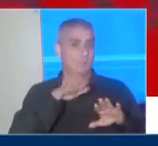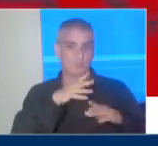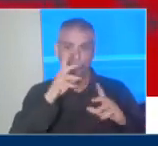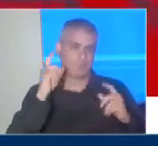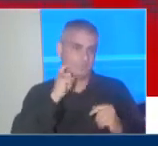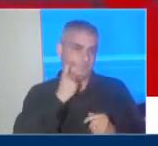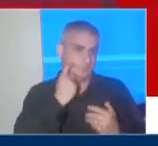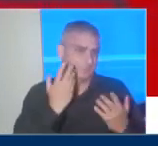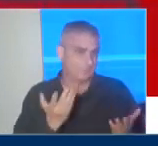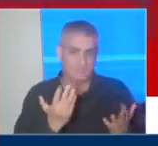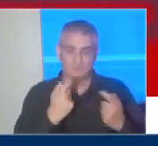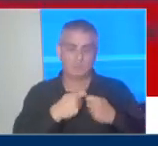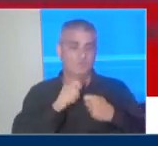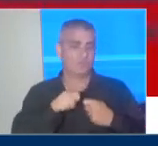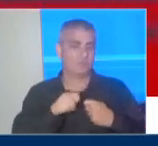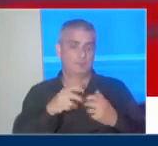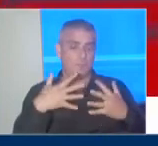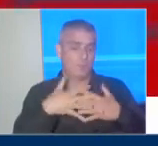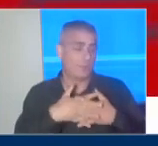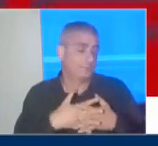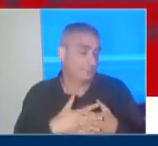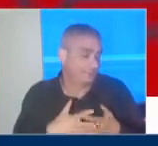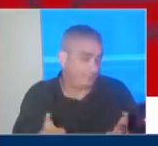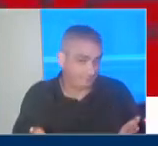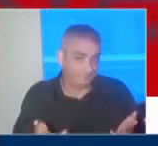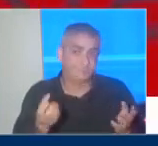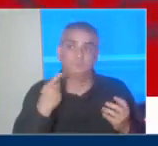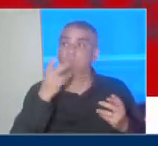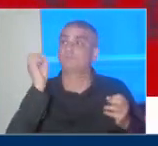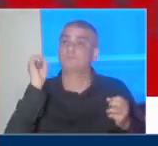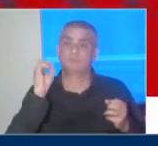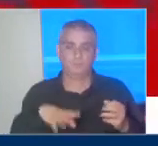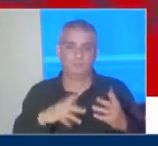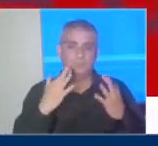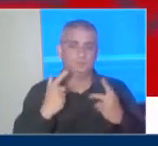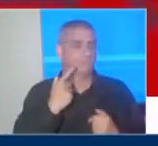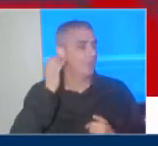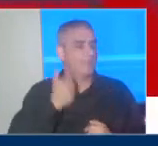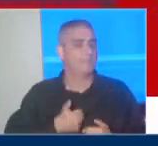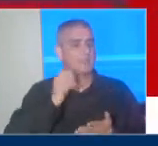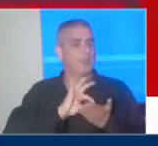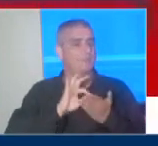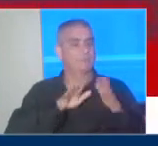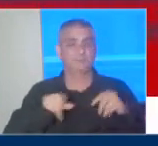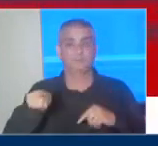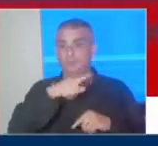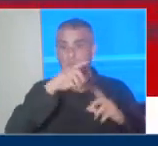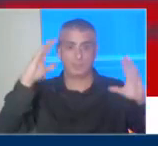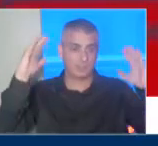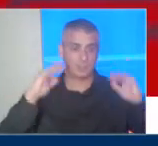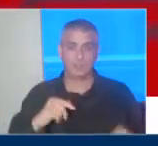לנו המגוחך, מספר חברות הכנסת בקואליציה, והגרוע מכל, מספר המנכ"ליות במשרדים ממשלתיים